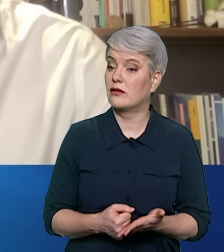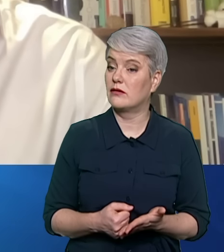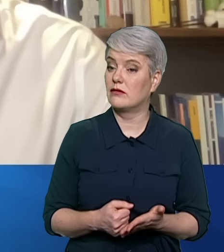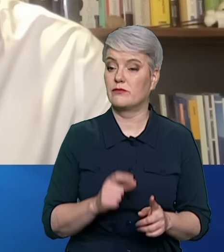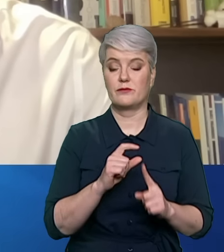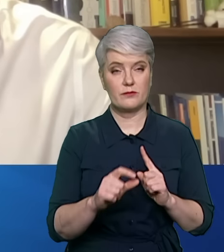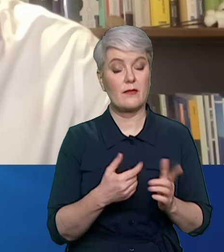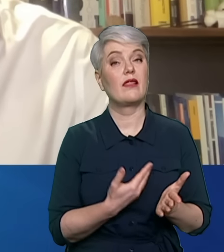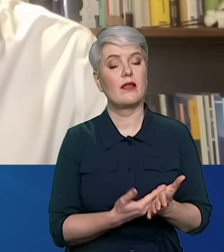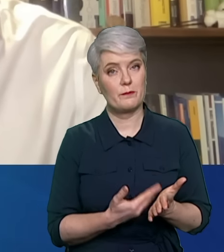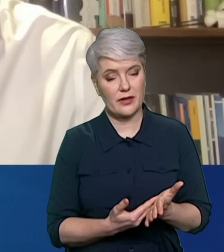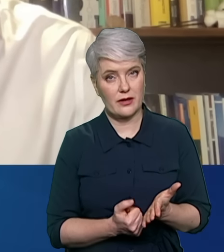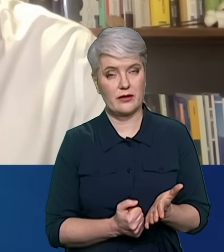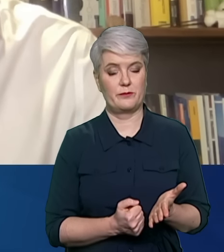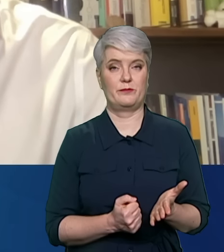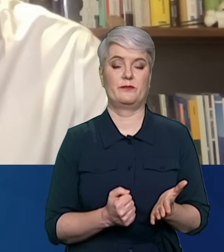Ну, наприклад, ті самі